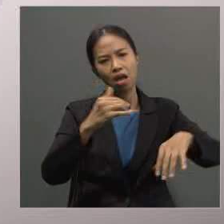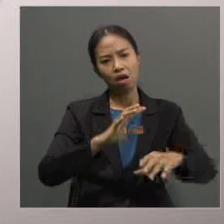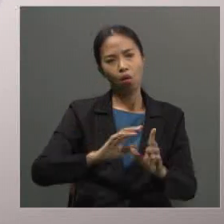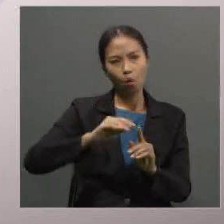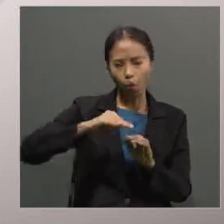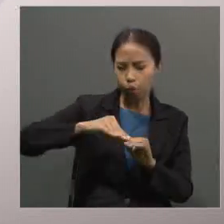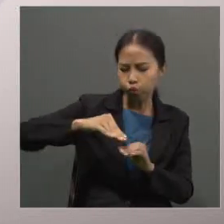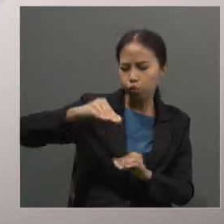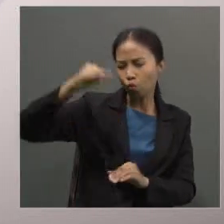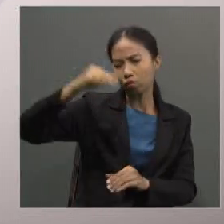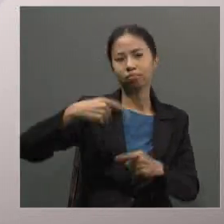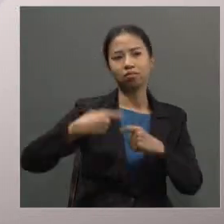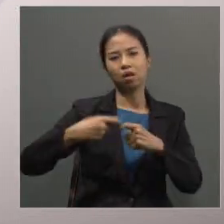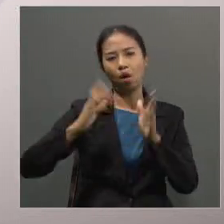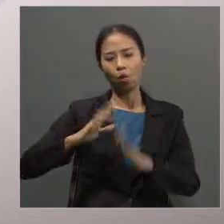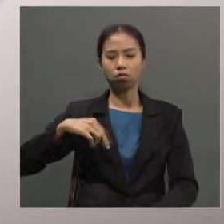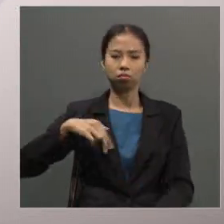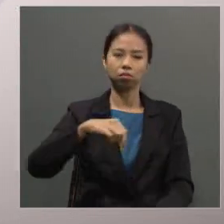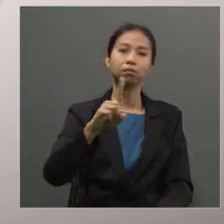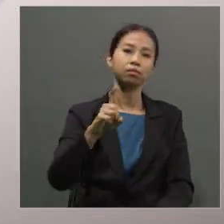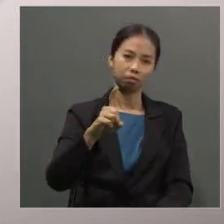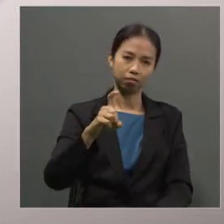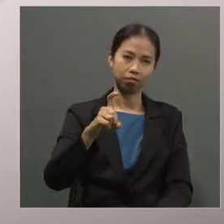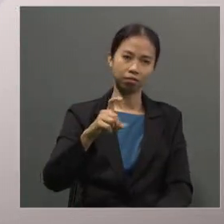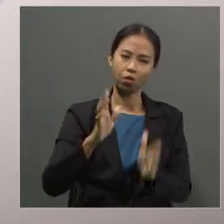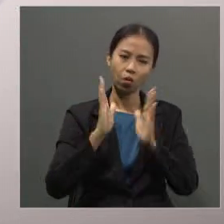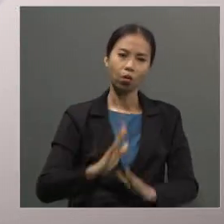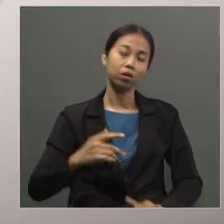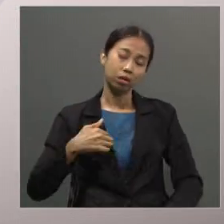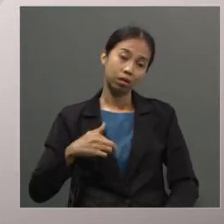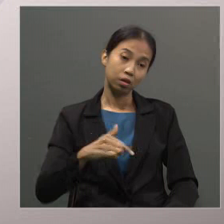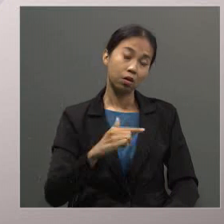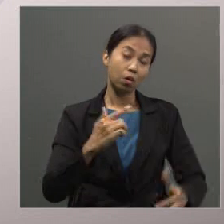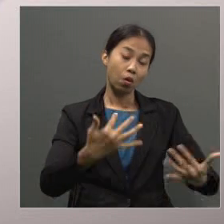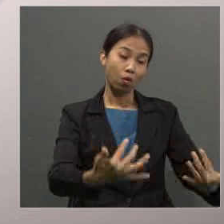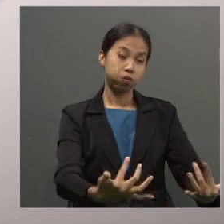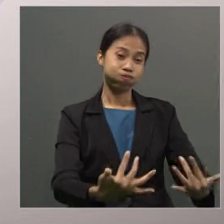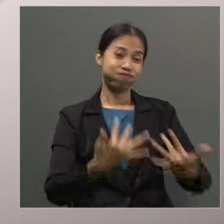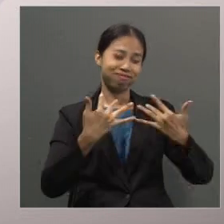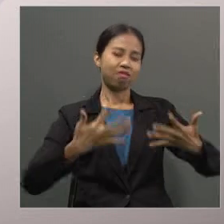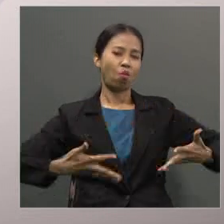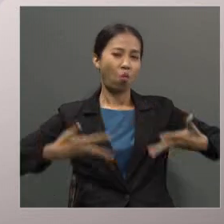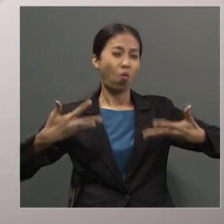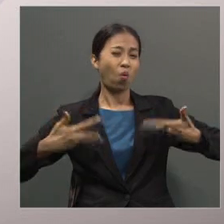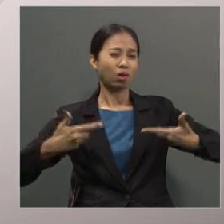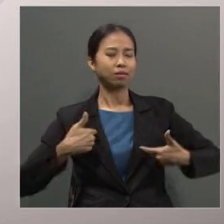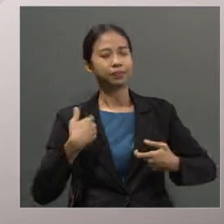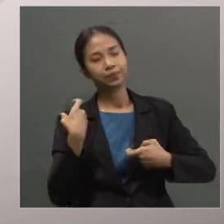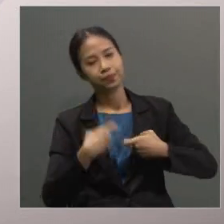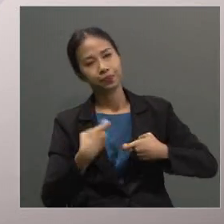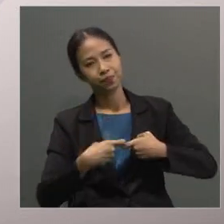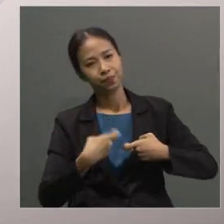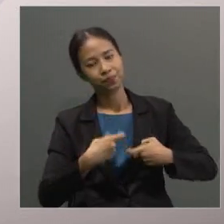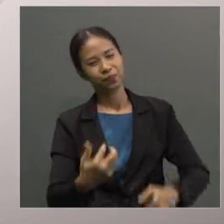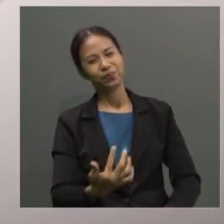นะขึ้นไปยากพอขึ้นไปเนี่ยเนี่ยกำลังคนน่ะคนน่ะเวลาเจอไอความร้อนเจอควันสู้ลำบากเหมือนกันคือไม่